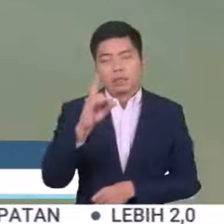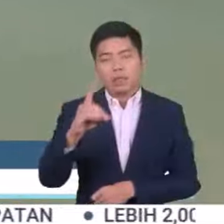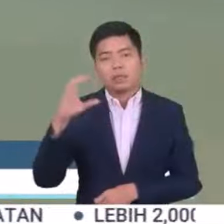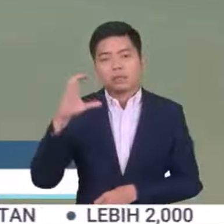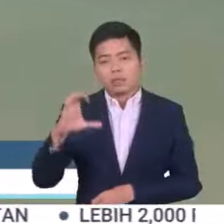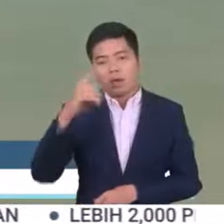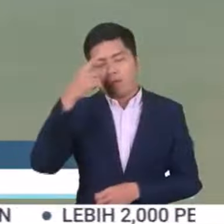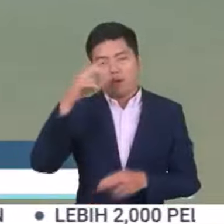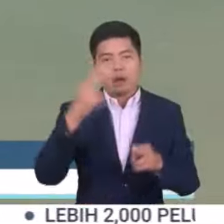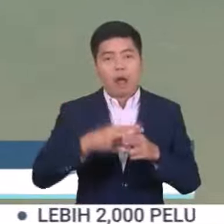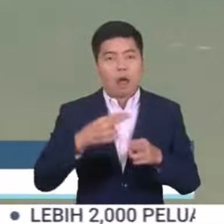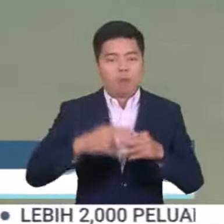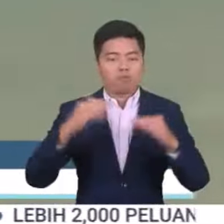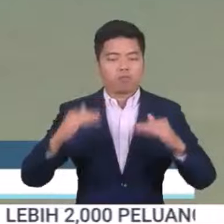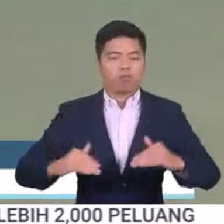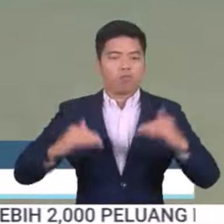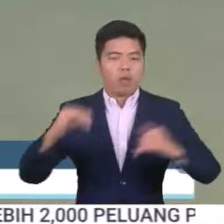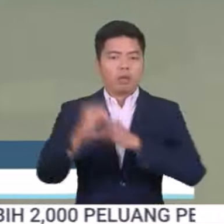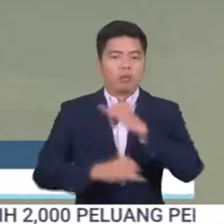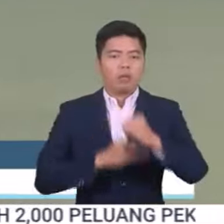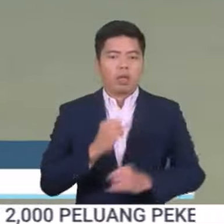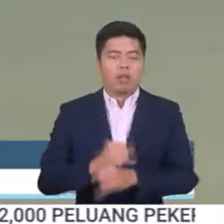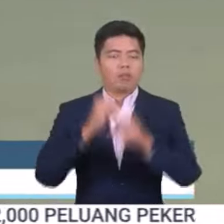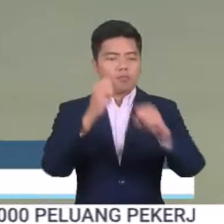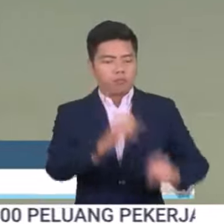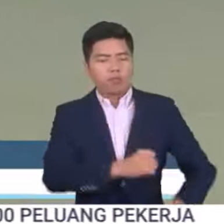bagi penarafan International Rafting